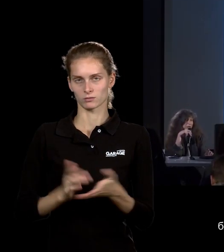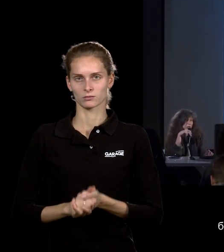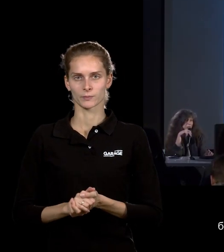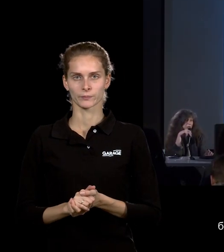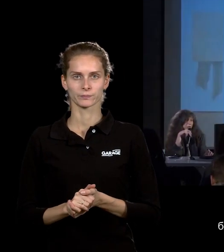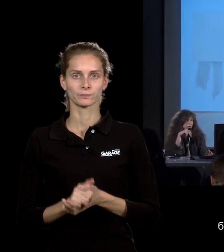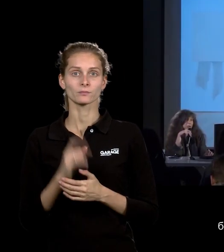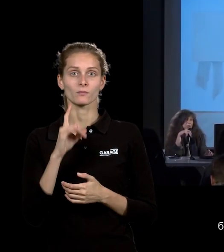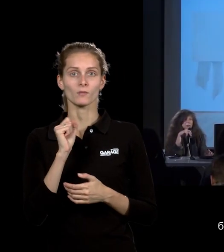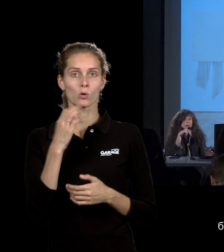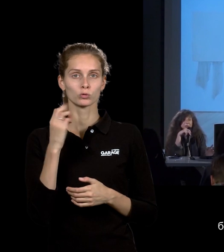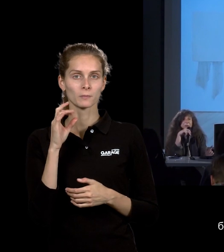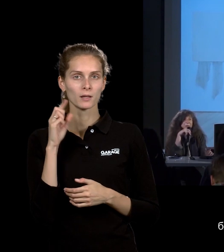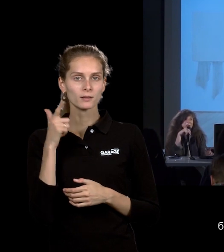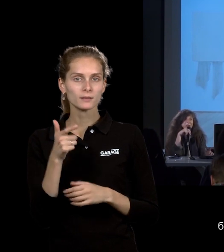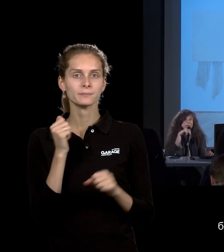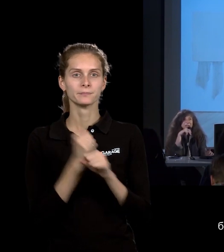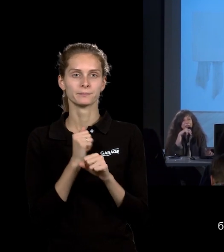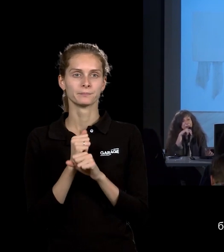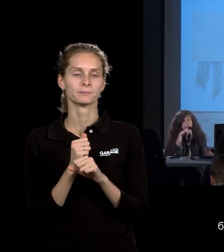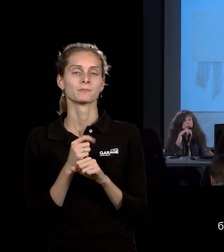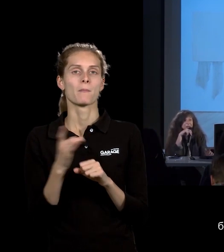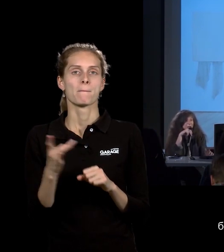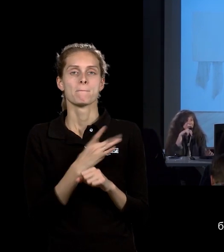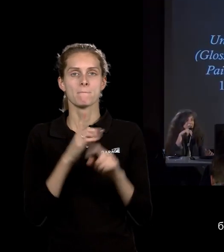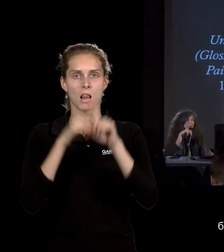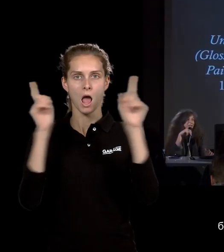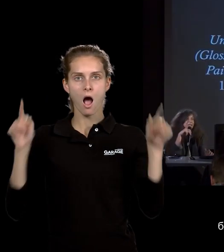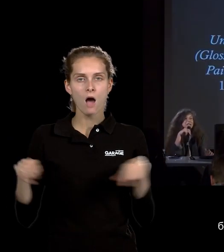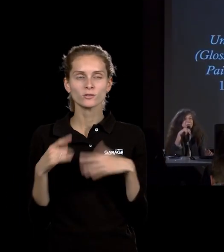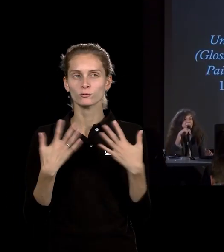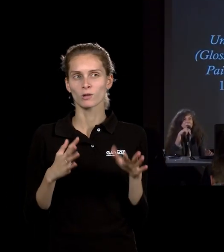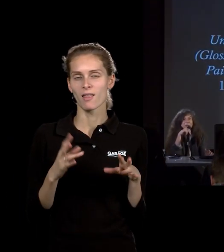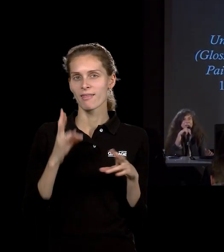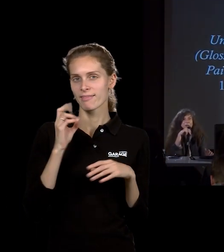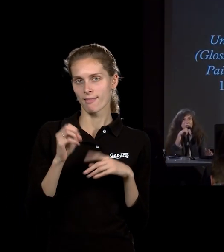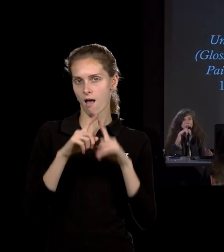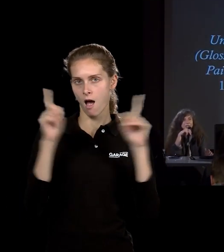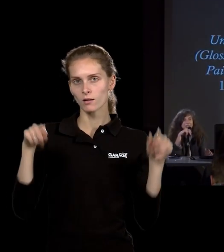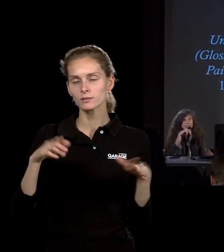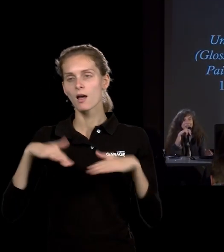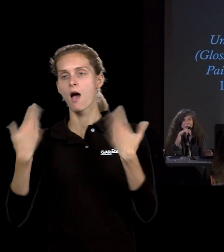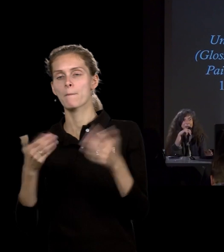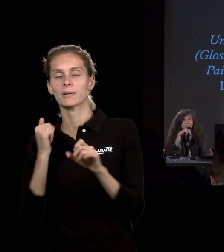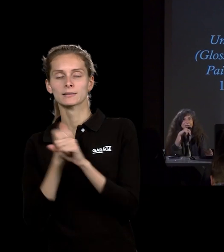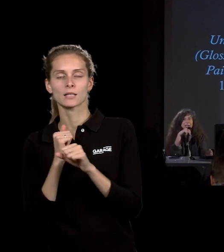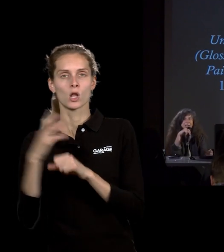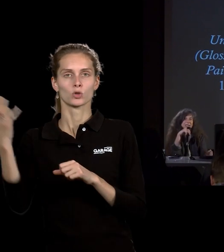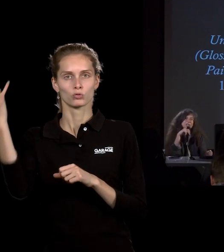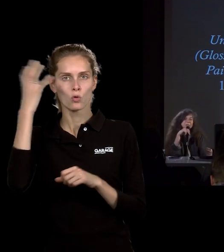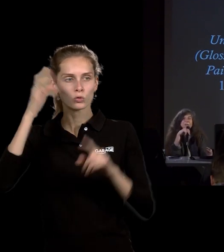самое делает Раушенберг, который делает вот эти белые картины, которые уже не совсем картины. Потом он делает черные картины,